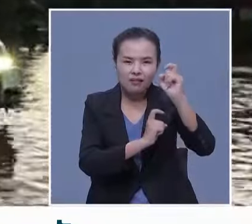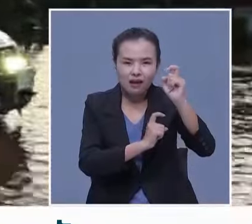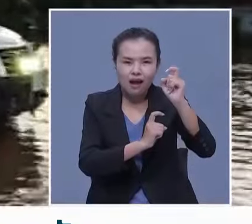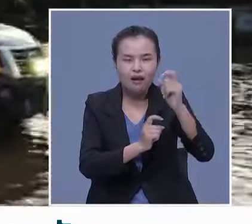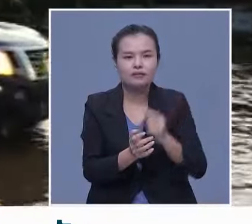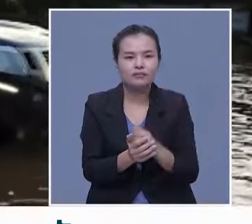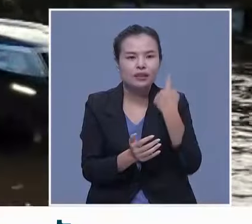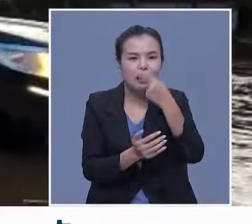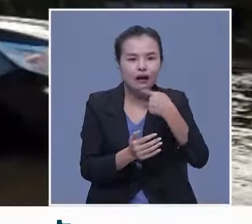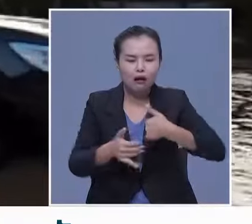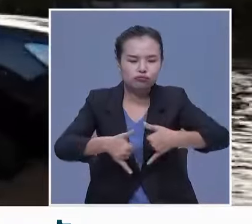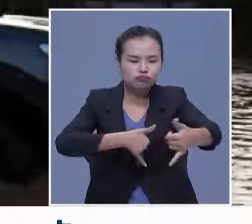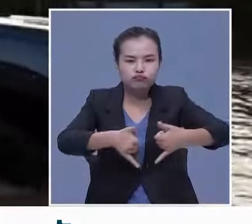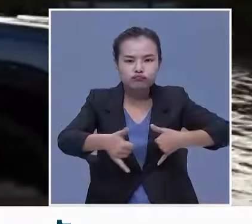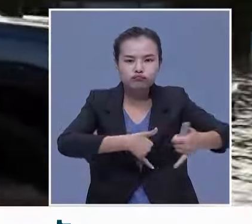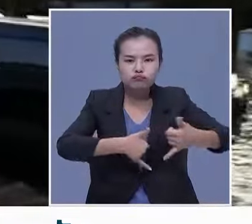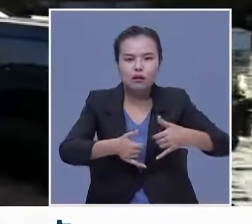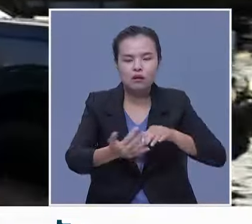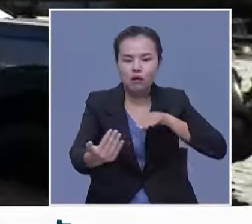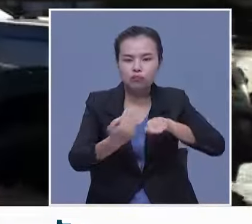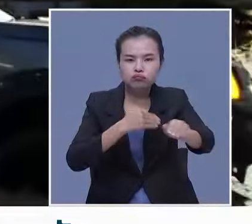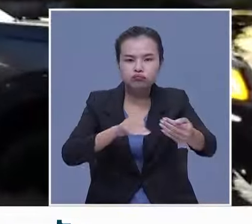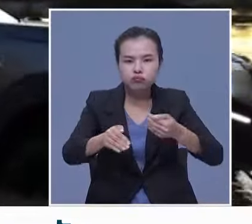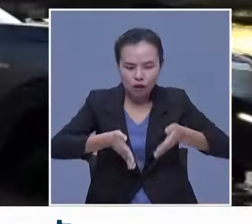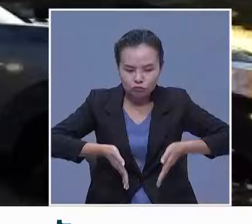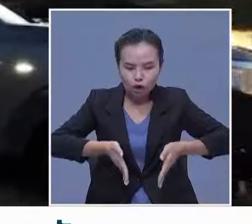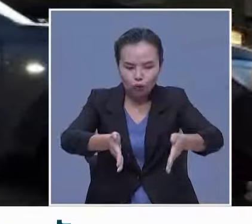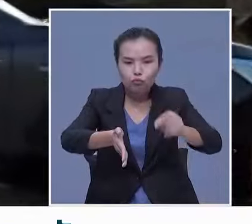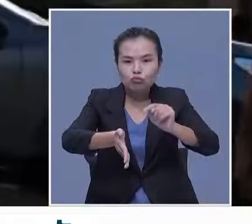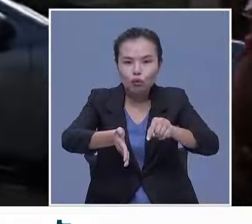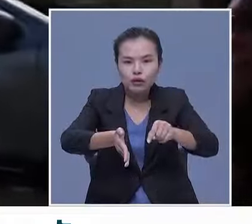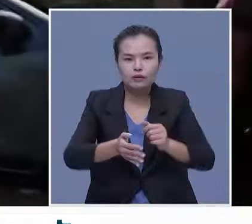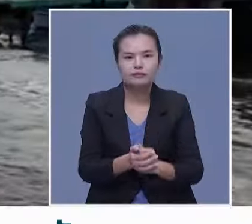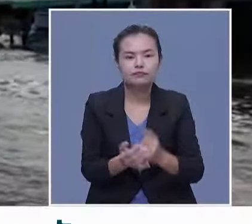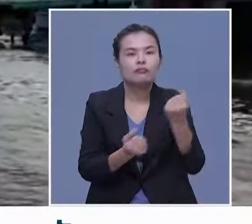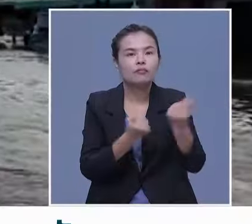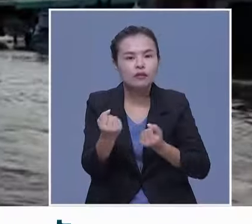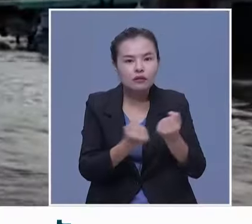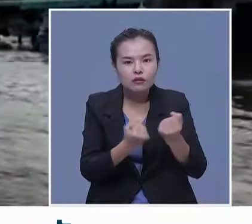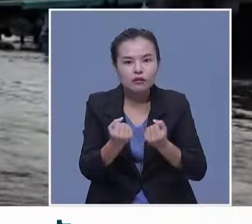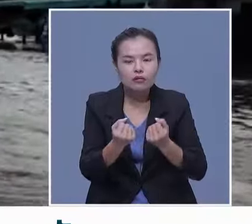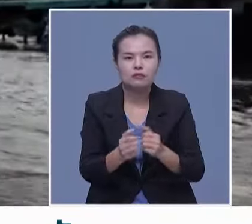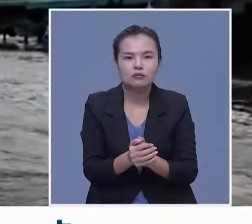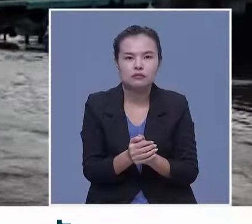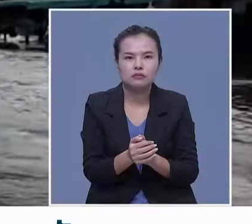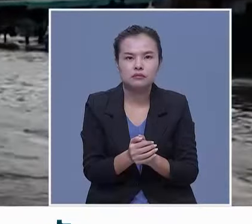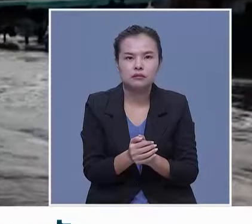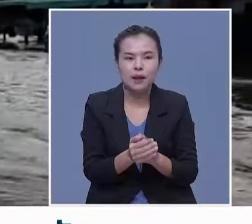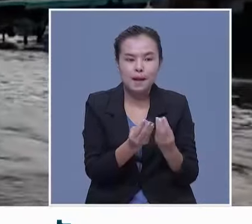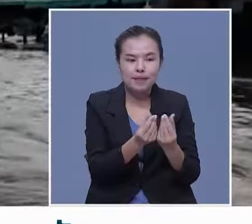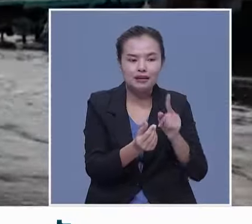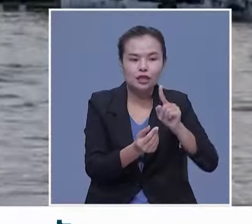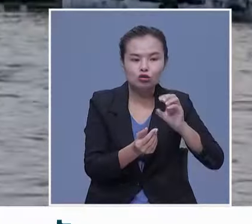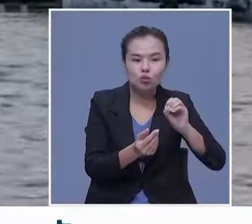กับผู้ที่สัญจรไปมาบนถนนสายสุโขทัยศรีสำโรงนะครับทำให้ผู้ใช้รถใช้ถนนเนี่ยต้องใช้ทางหลวงหมายเลข